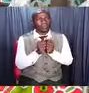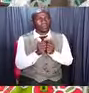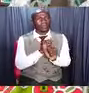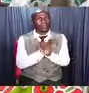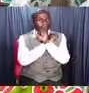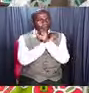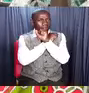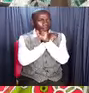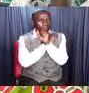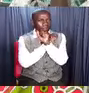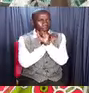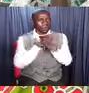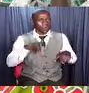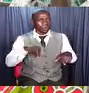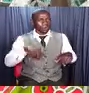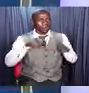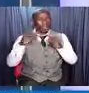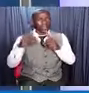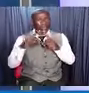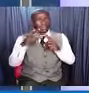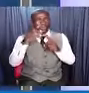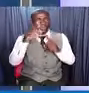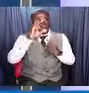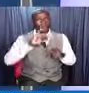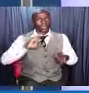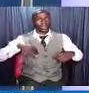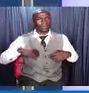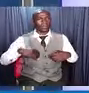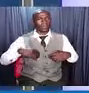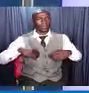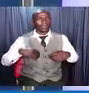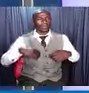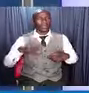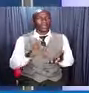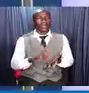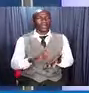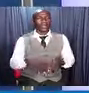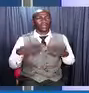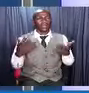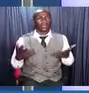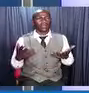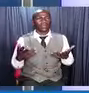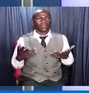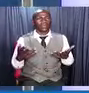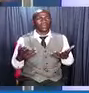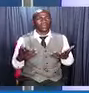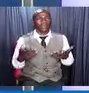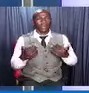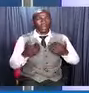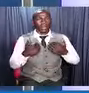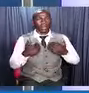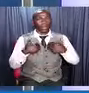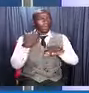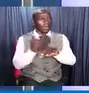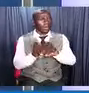kwanza unapomwendea Mungu. But the great shield when you go to God. Ni furaha. It's happiness. Hallelujah. Hallelujah. Na jambo gumu na